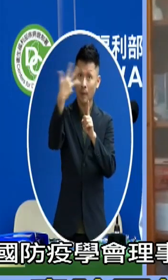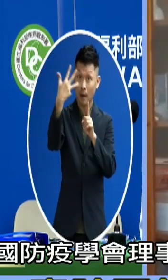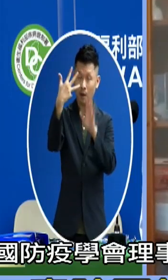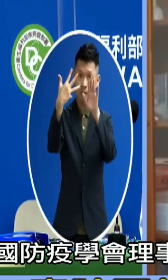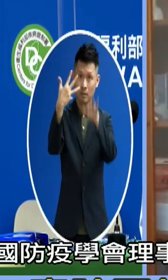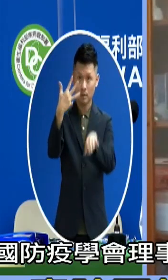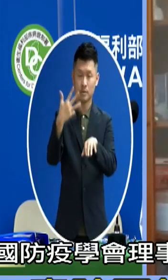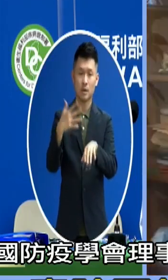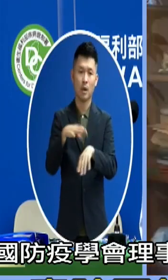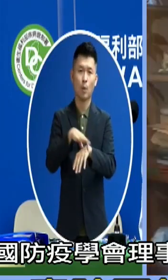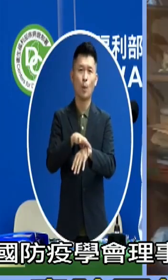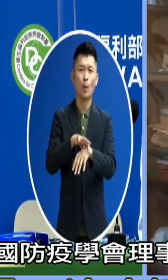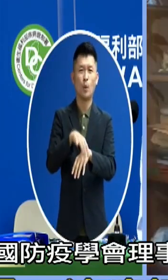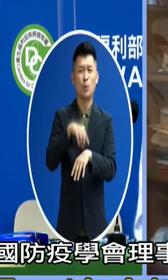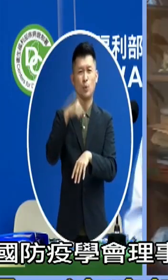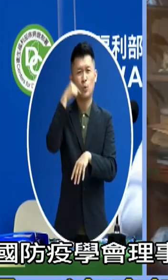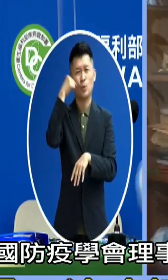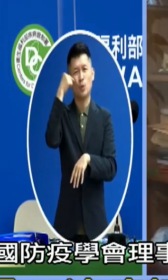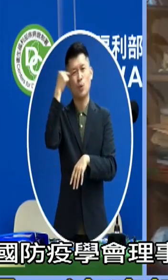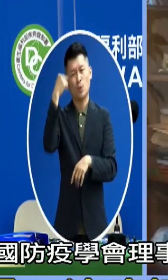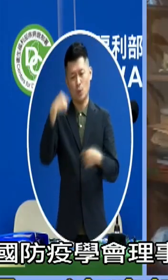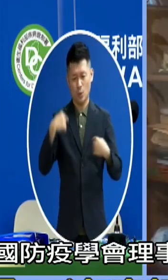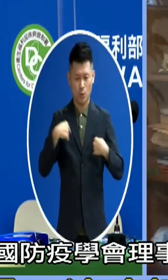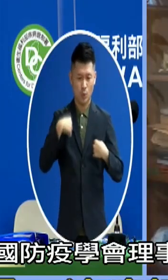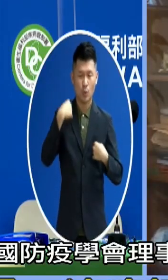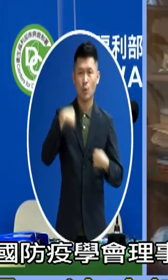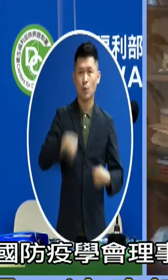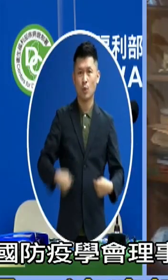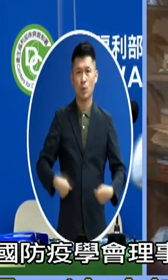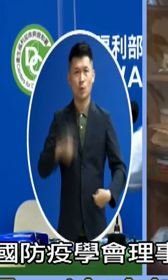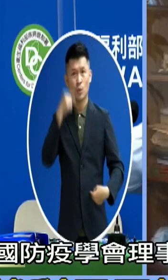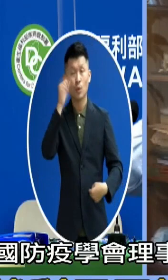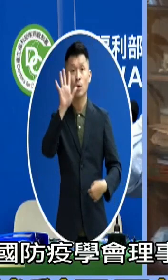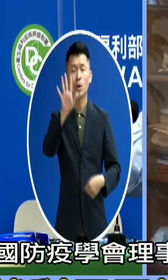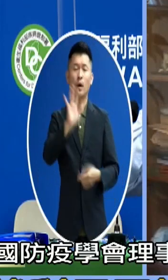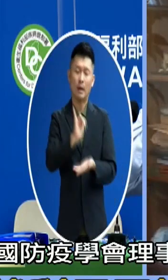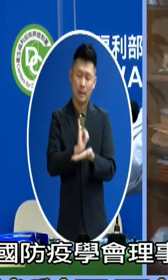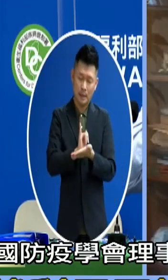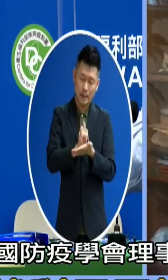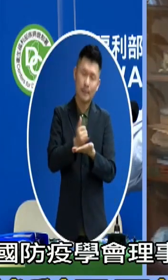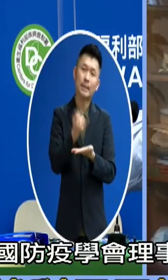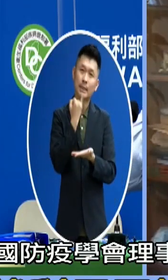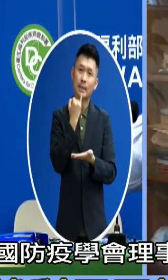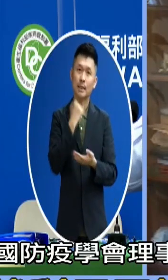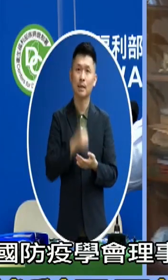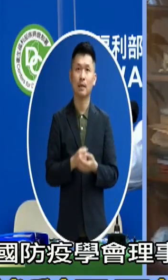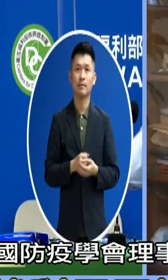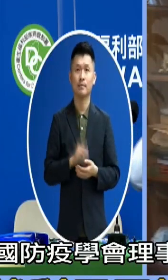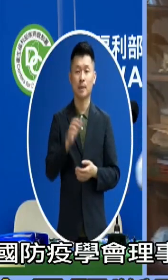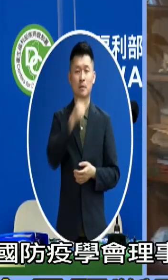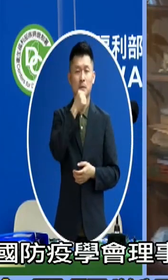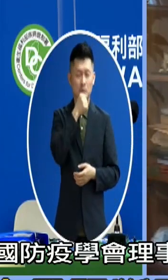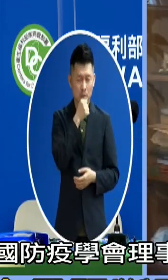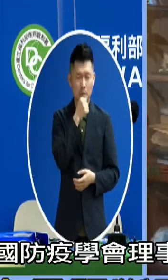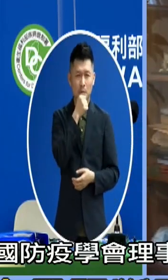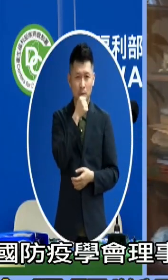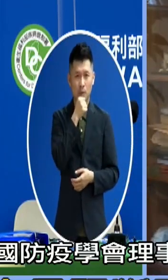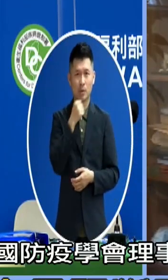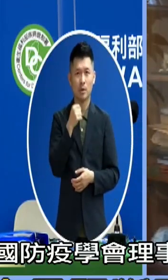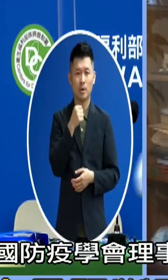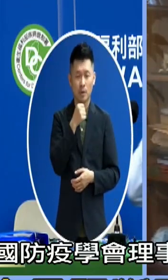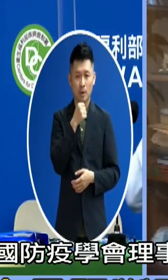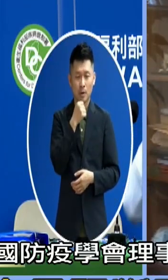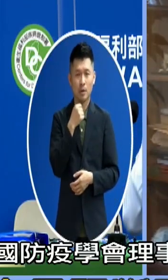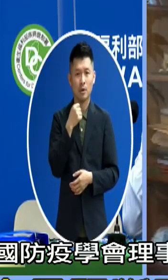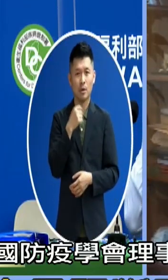早早的结束。在这波疫情刚开始的时候，就利用了检疫阻绝的方式，大量阻断